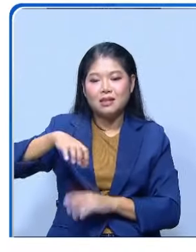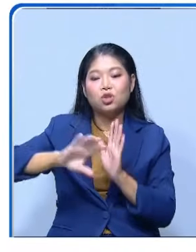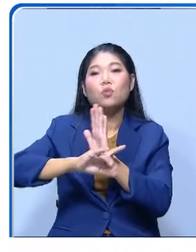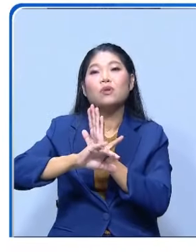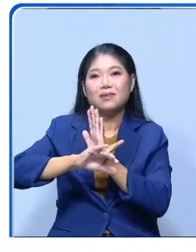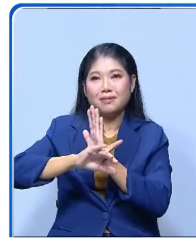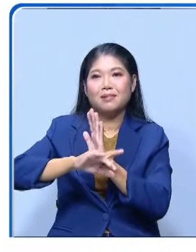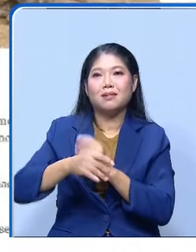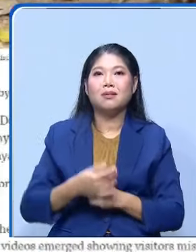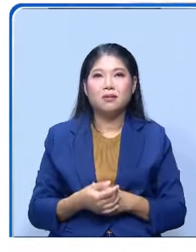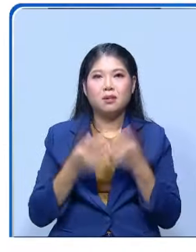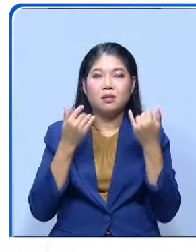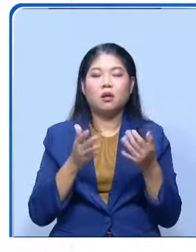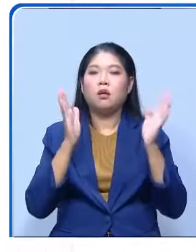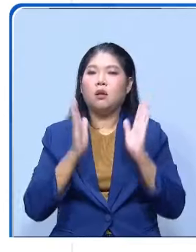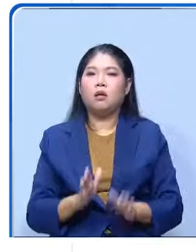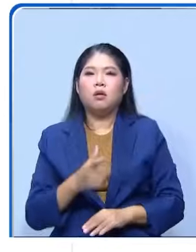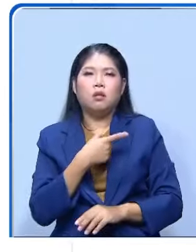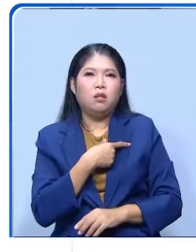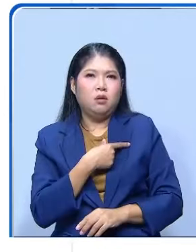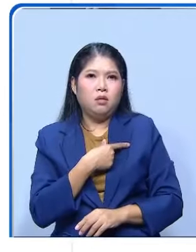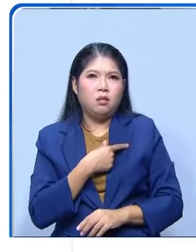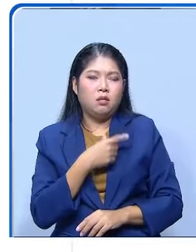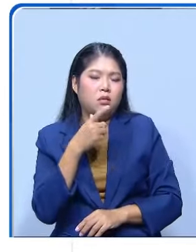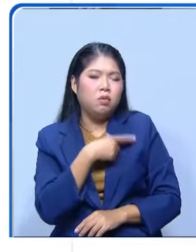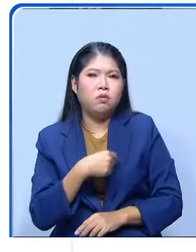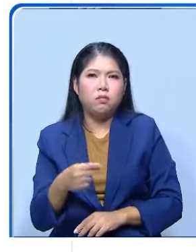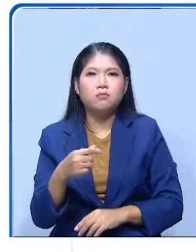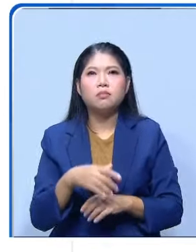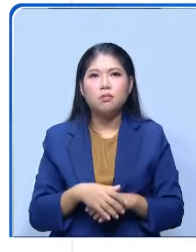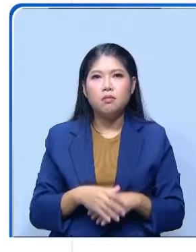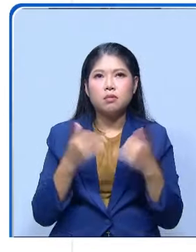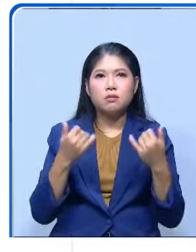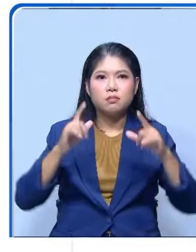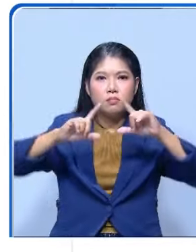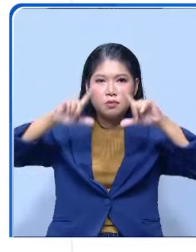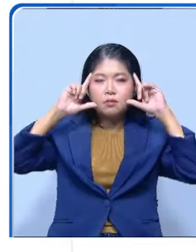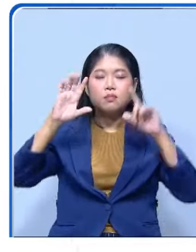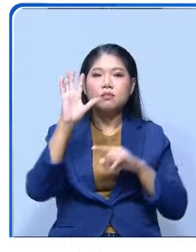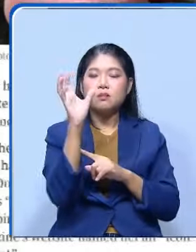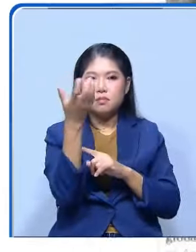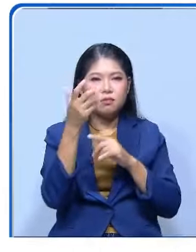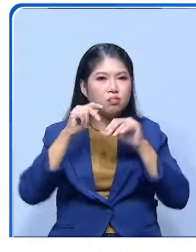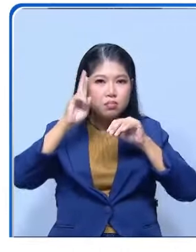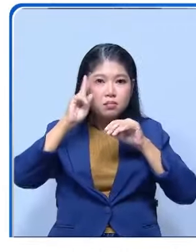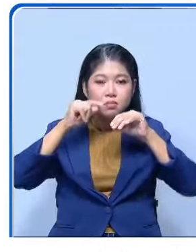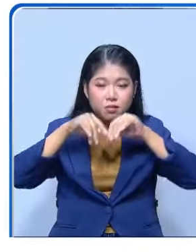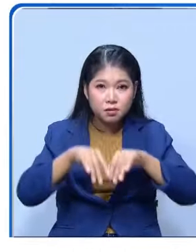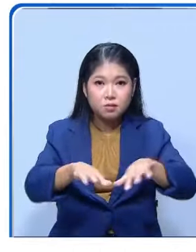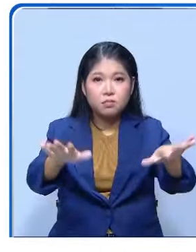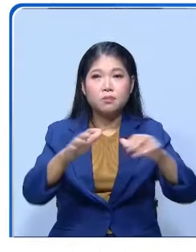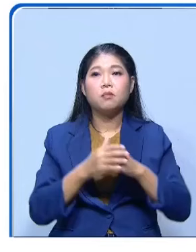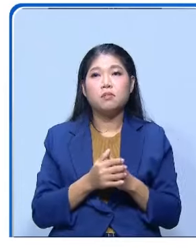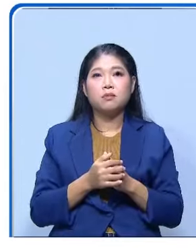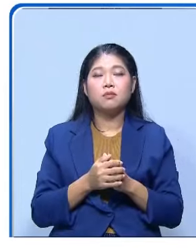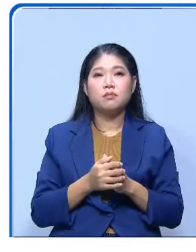ซเชียลเป็นขวัญใจของใครหลายๆคนอย่างรวดเร็วตอนนี้อย่างที่บอกไปโด่งดังไปทั่วโลกแล้วนะคะสื่อนอกอย่างนิตยสาร Times เนี่ย